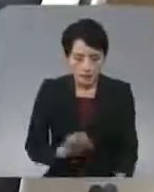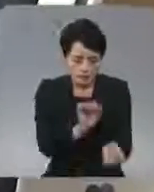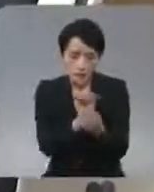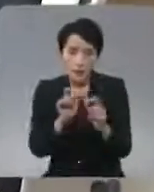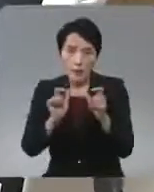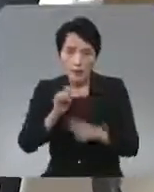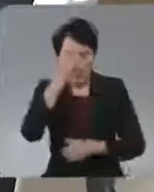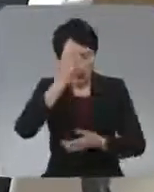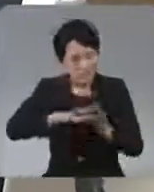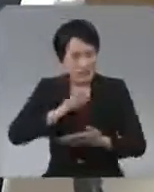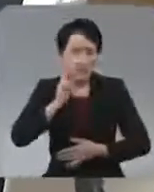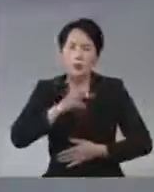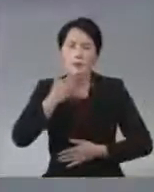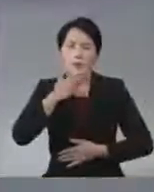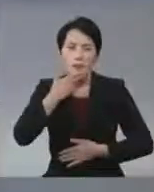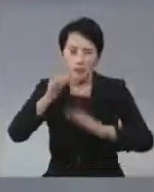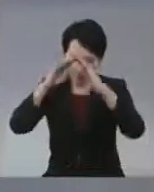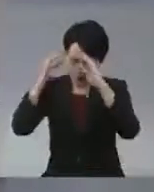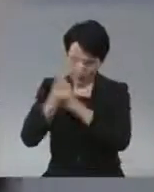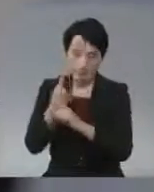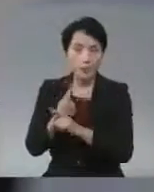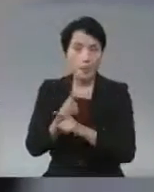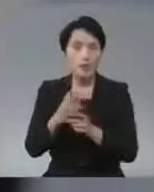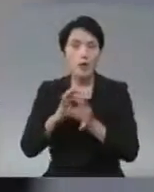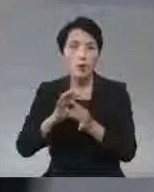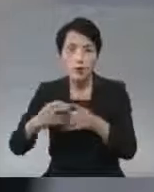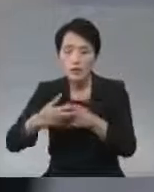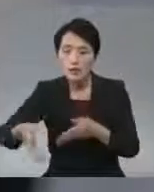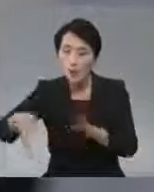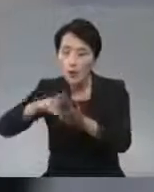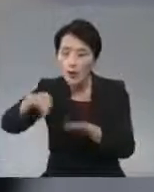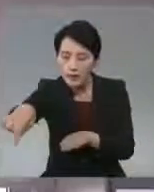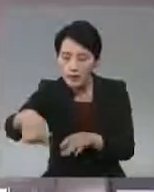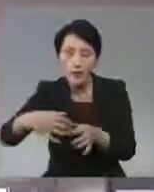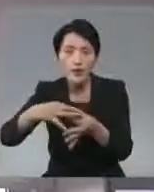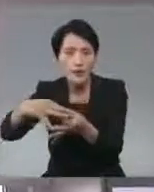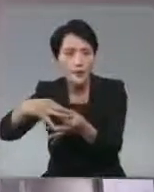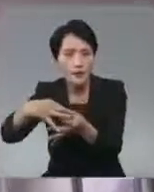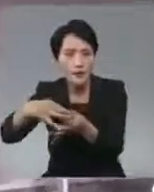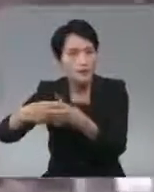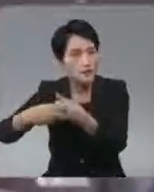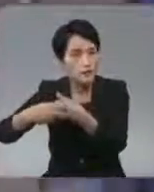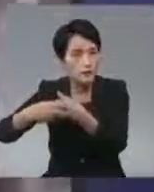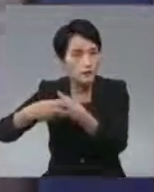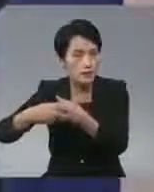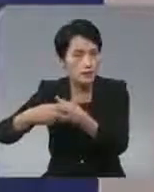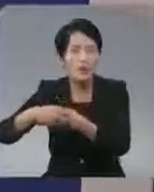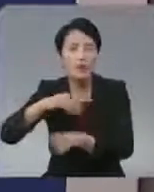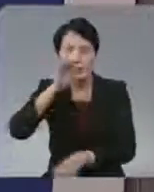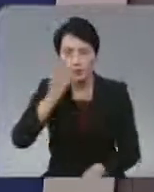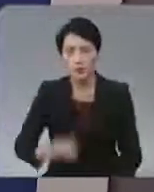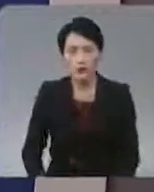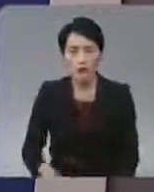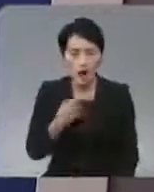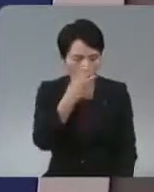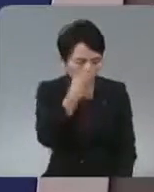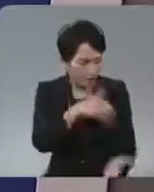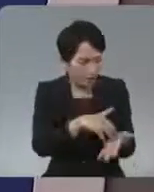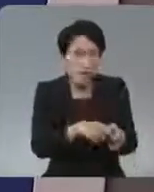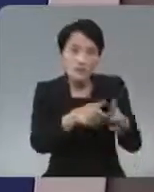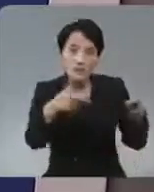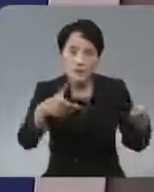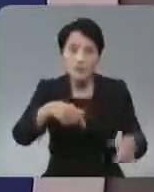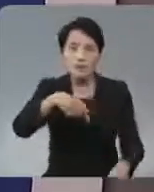landesweit sind 62,3 prozent der intensivbetten für coop 19 patienten belegt in der hauptstadtregion 64